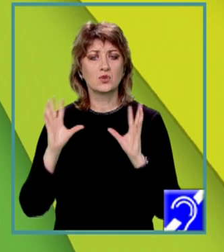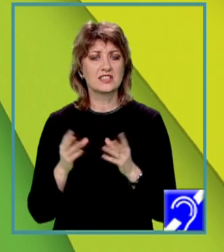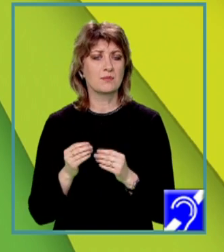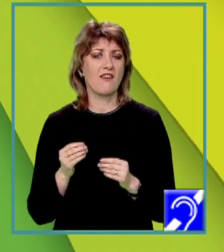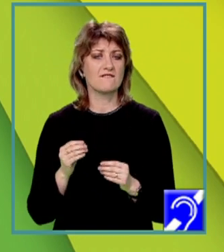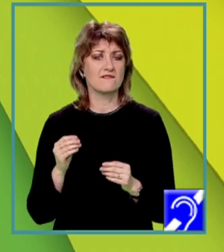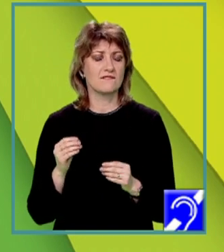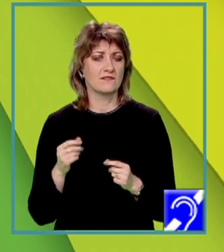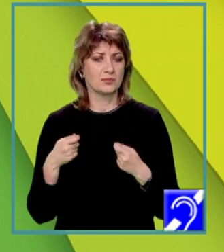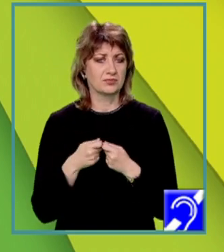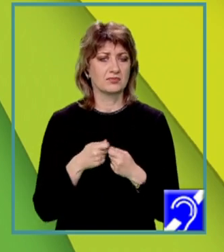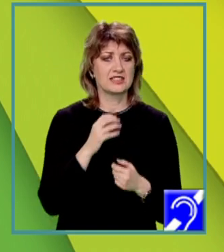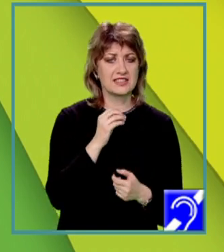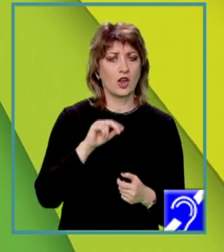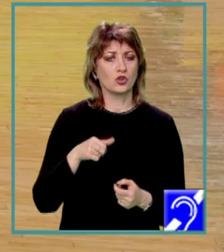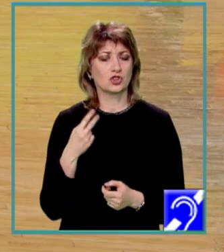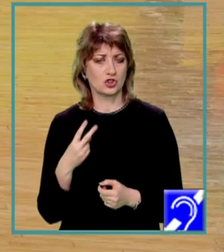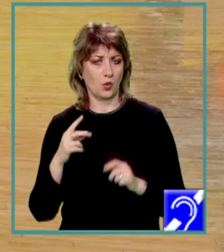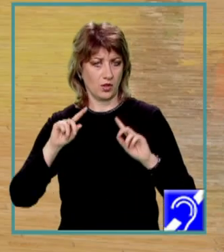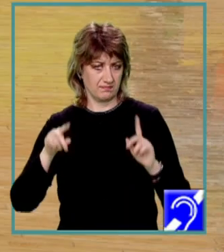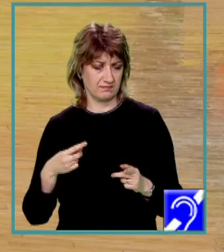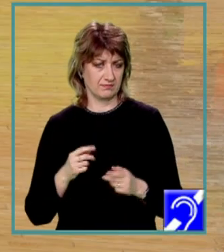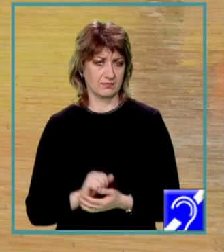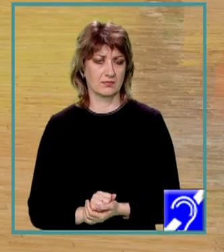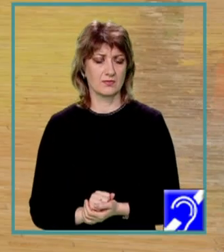din elementele 0 și 2